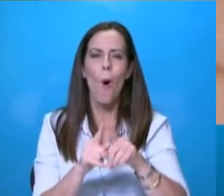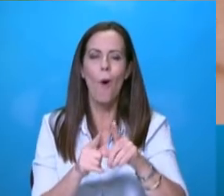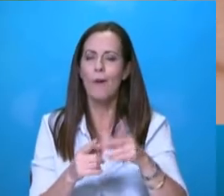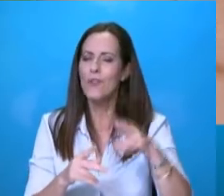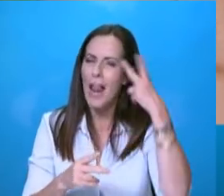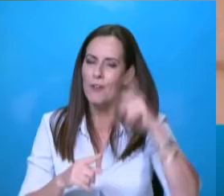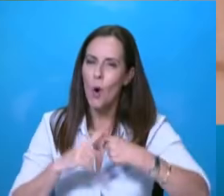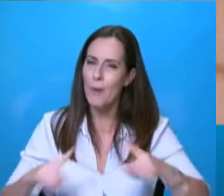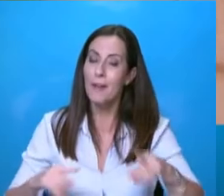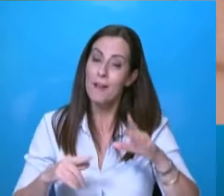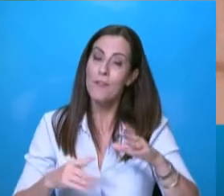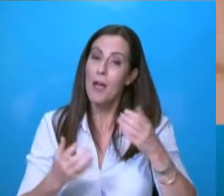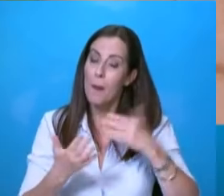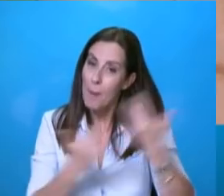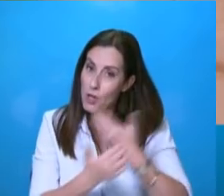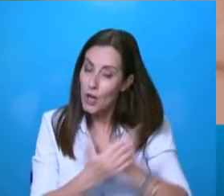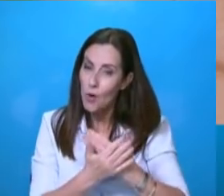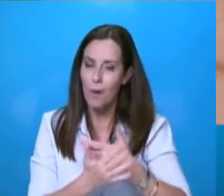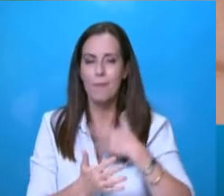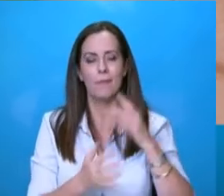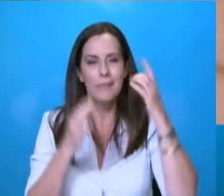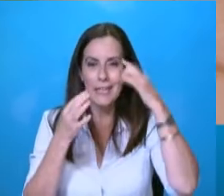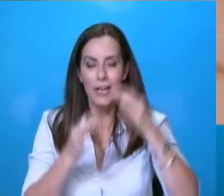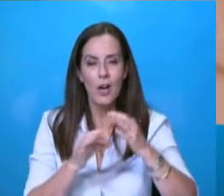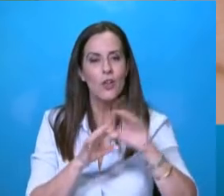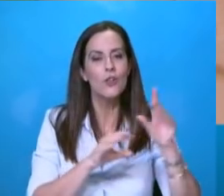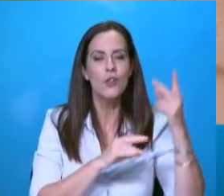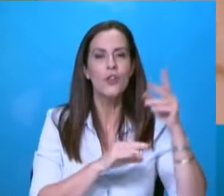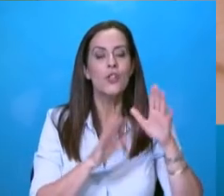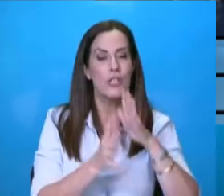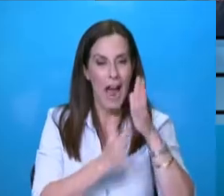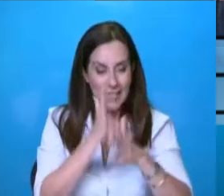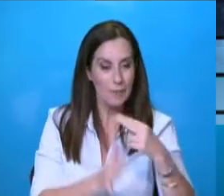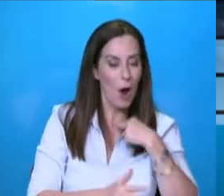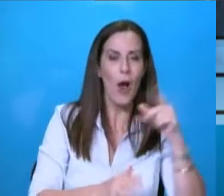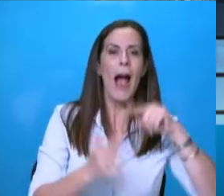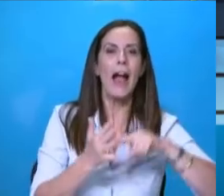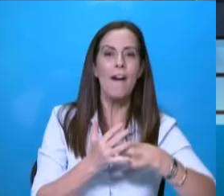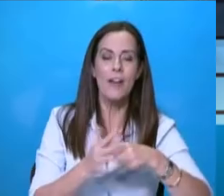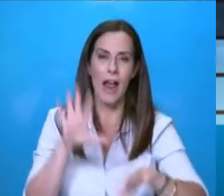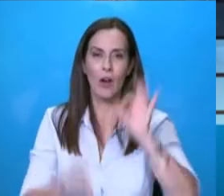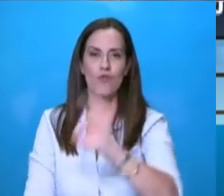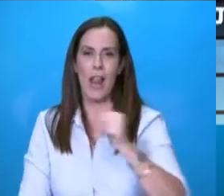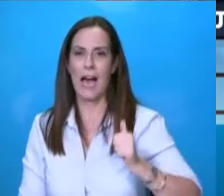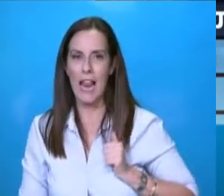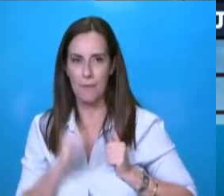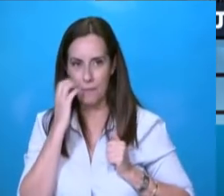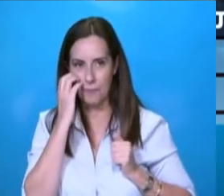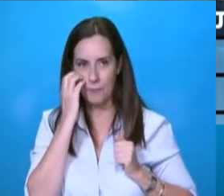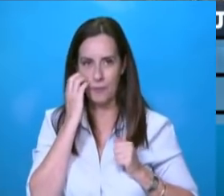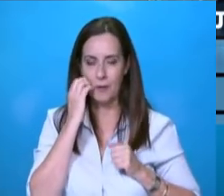מיני פנים, ובמהלך השידור עצמו אנחנו נדאג שהכל יובן כמו שצריך. הליכוד מול